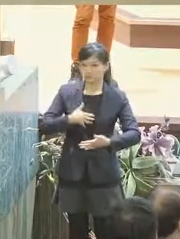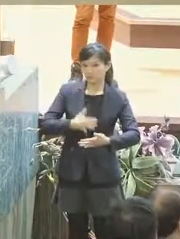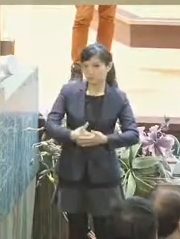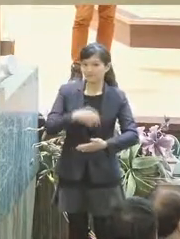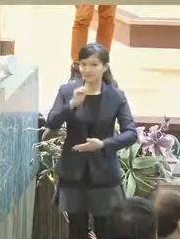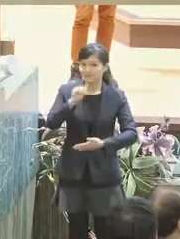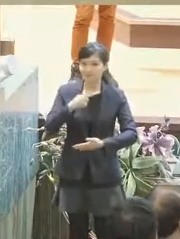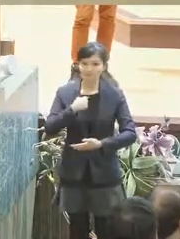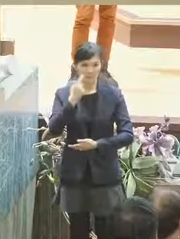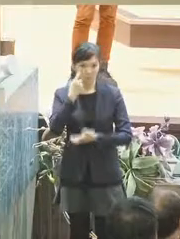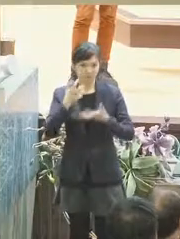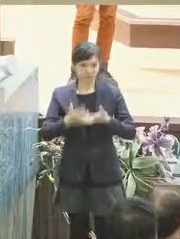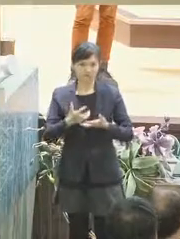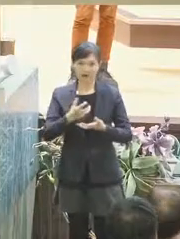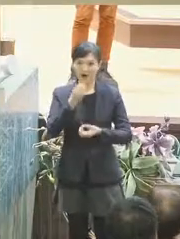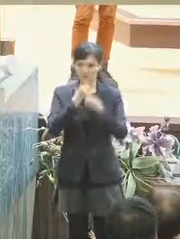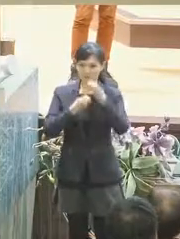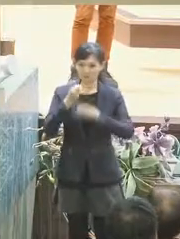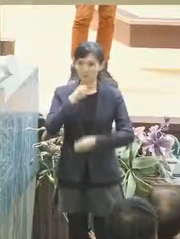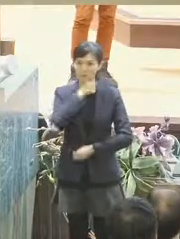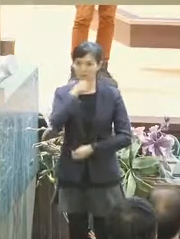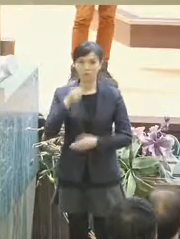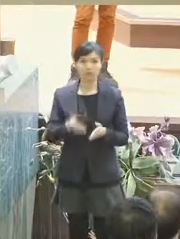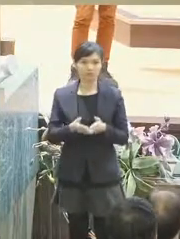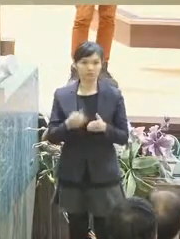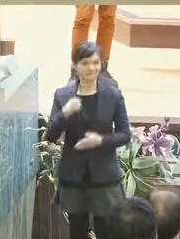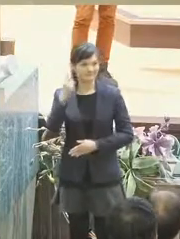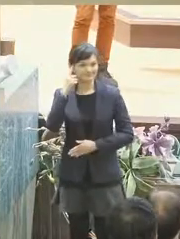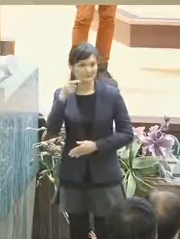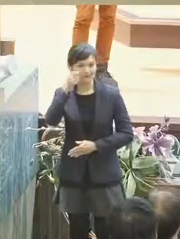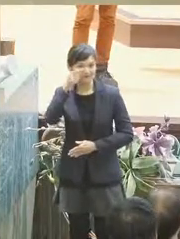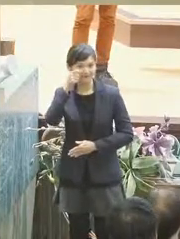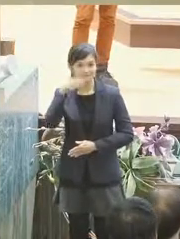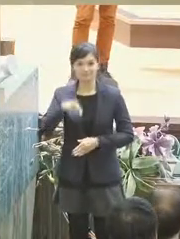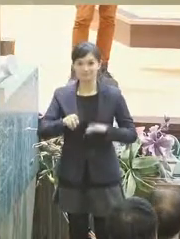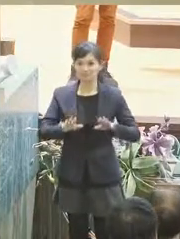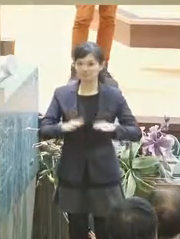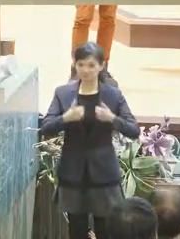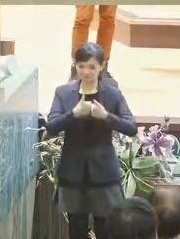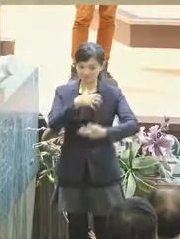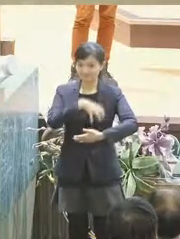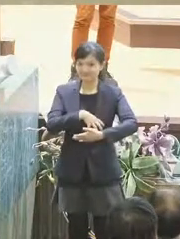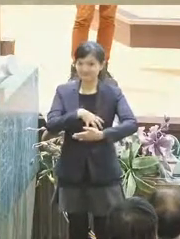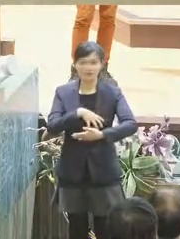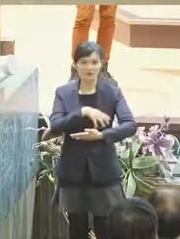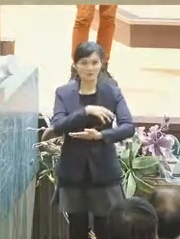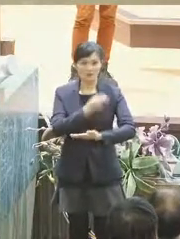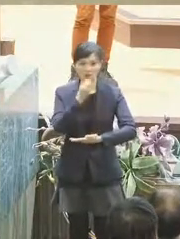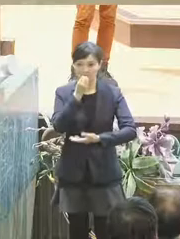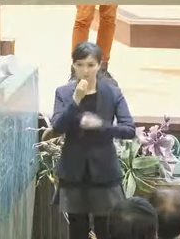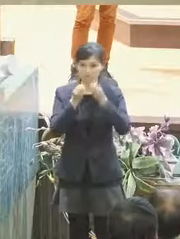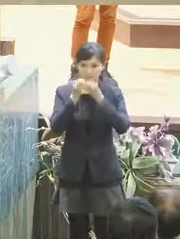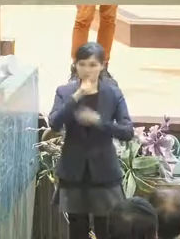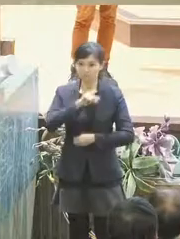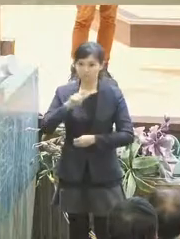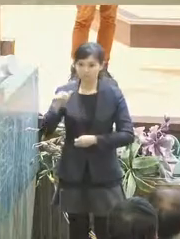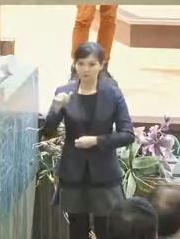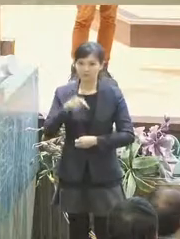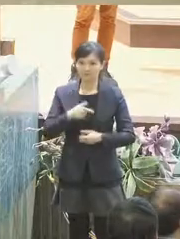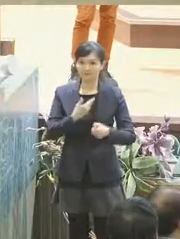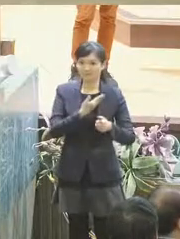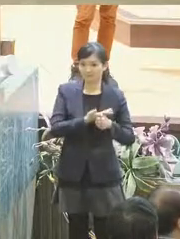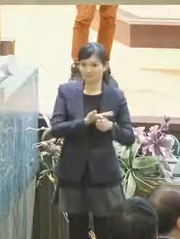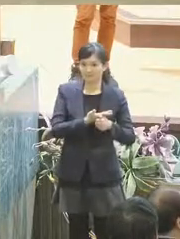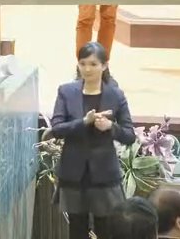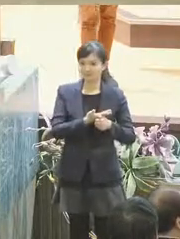很注重食物的供应。但是我想在台南，再怎么会场内食物的供应都比不上会场结束之后的